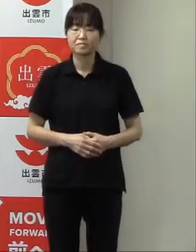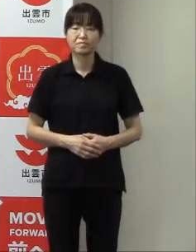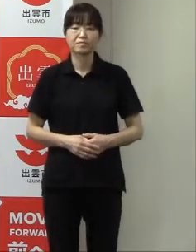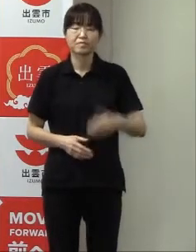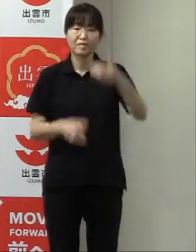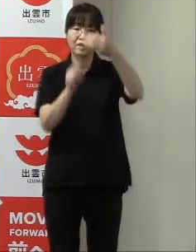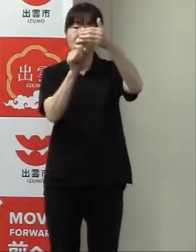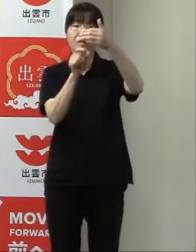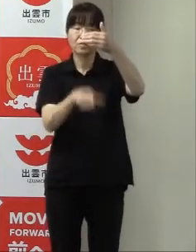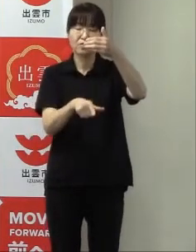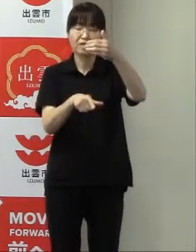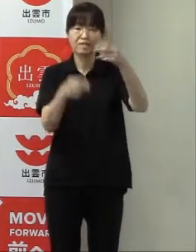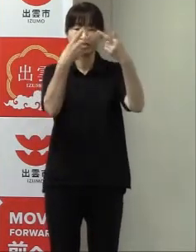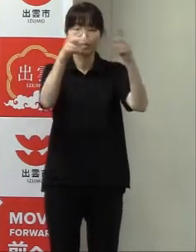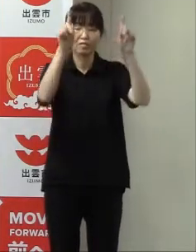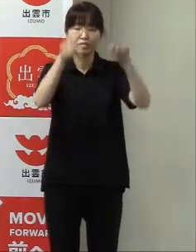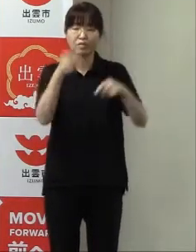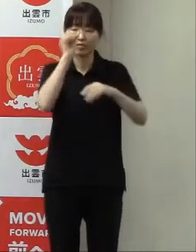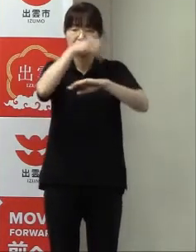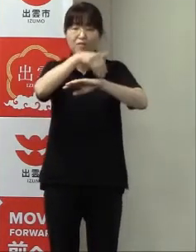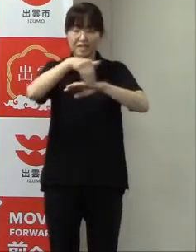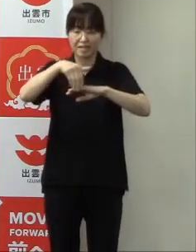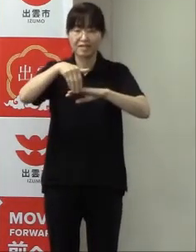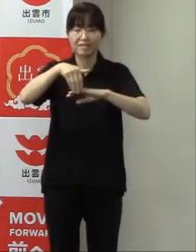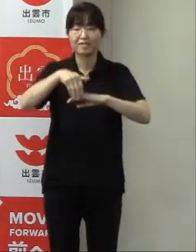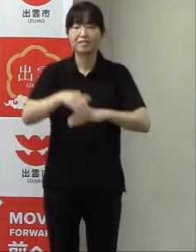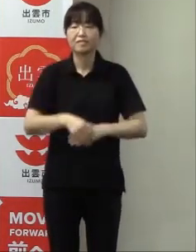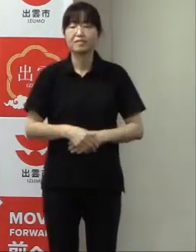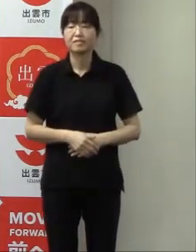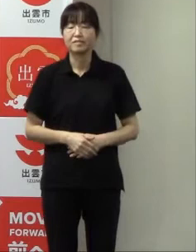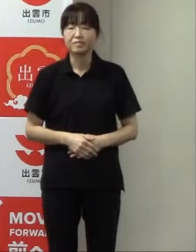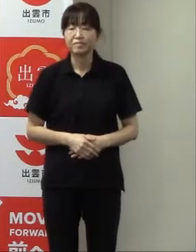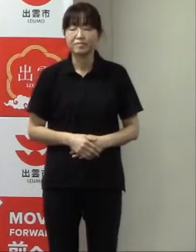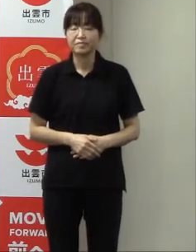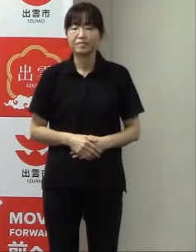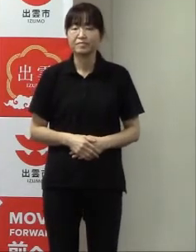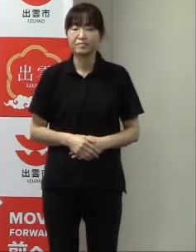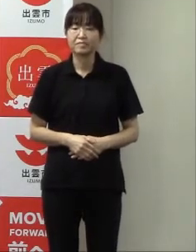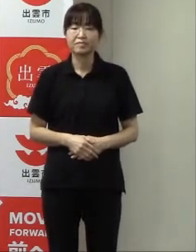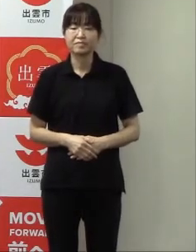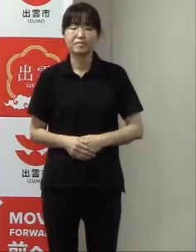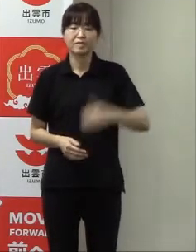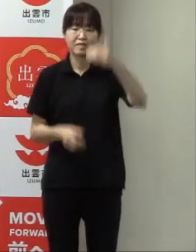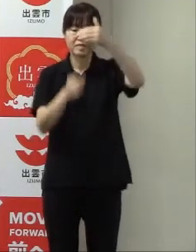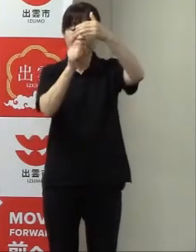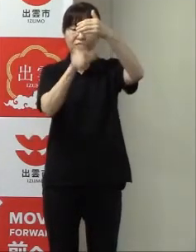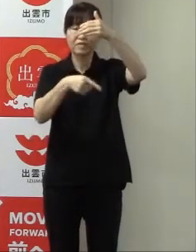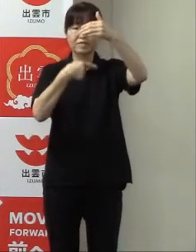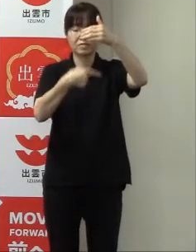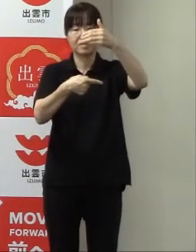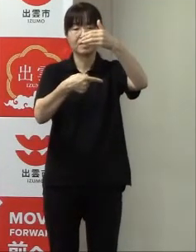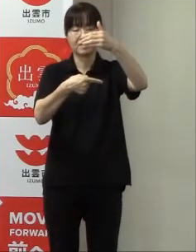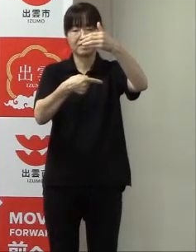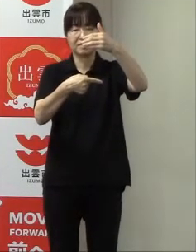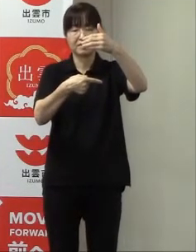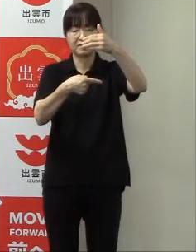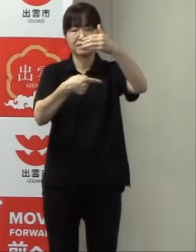9月の行事予定ということであります。まず1日はですね、